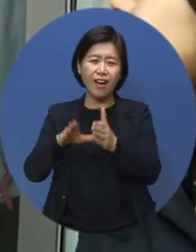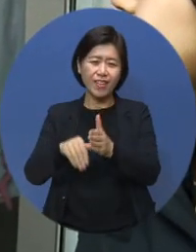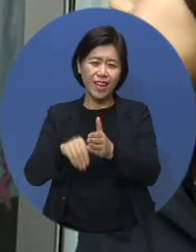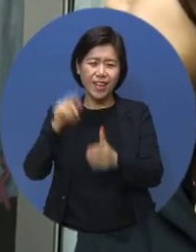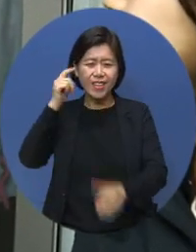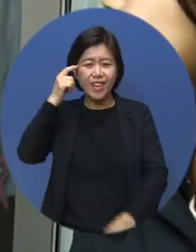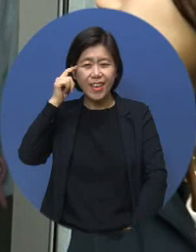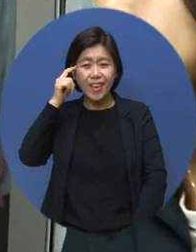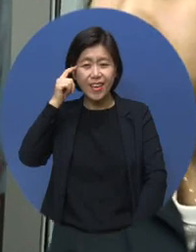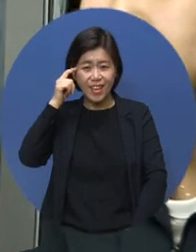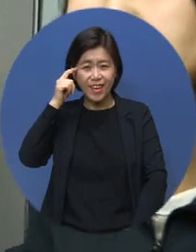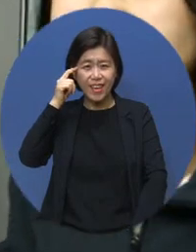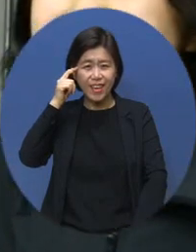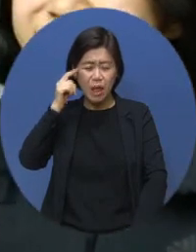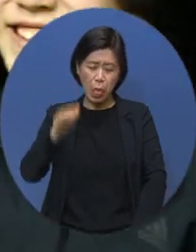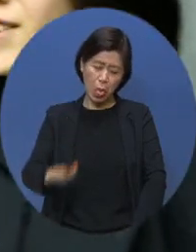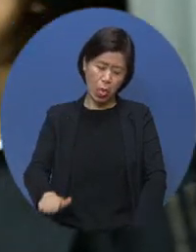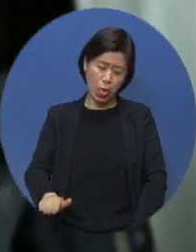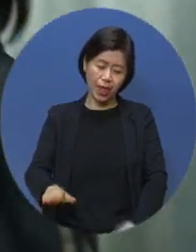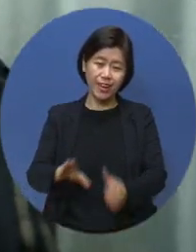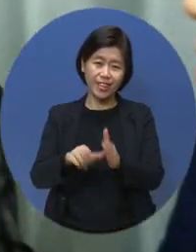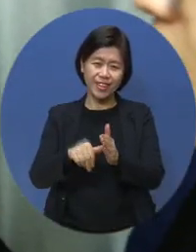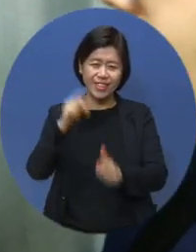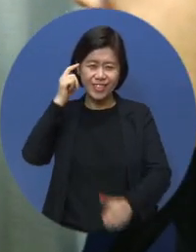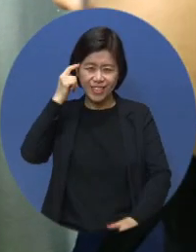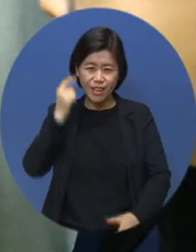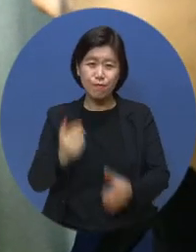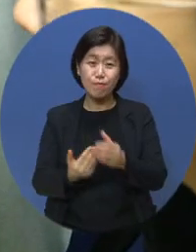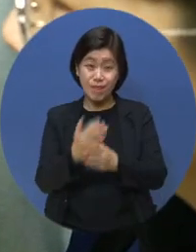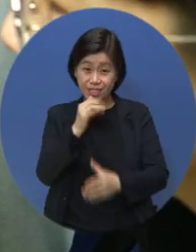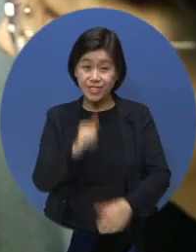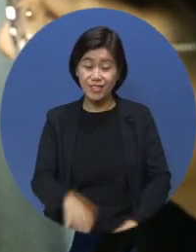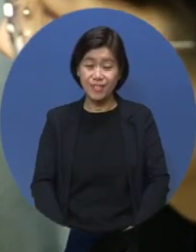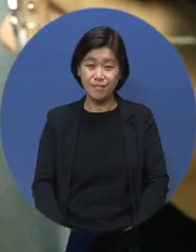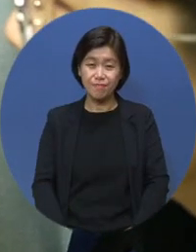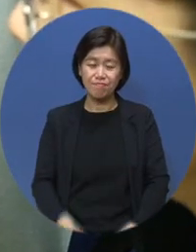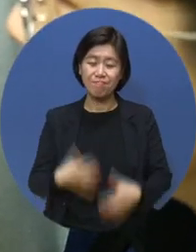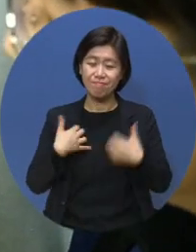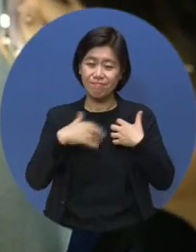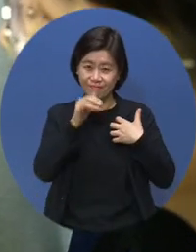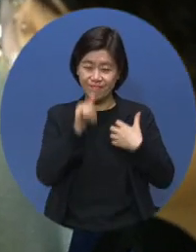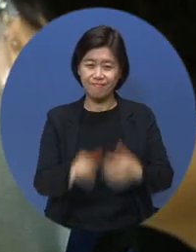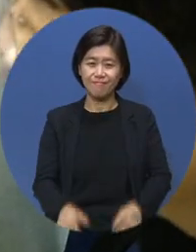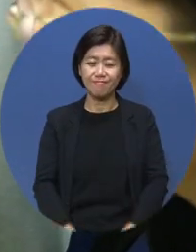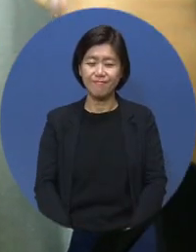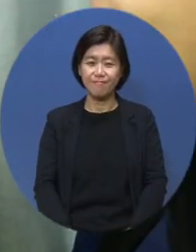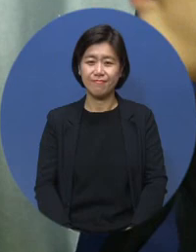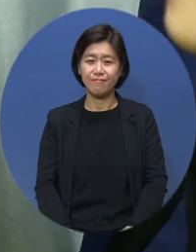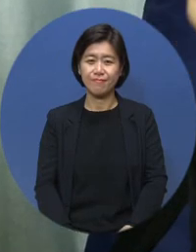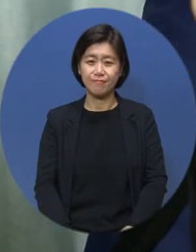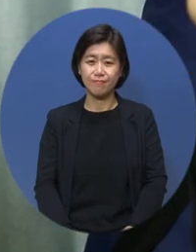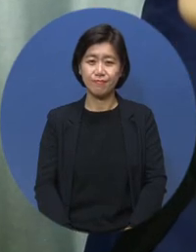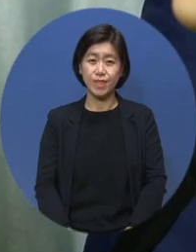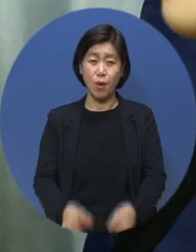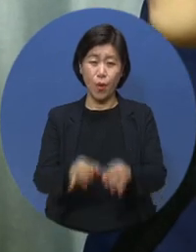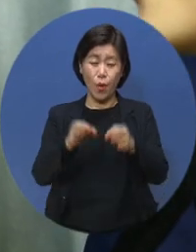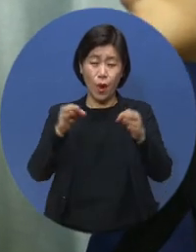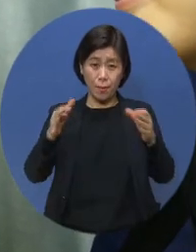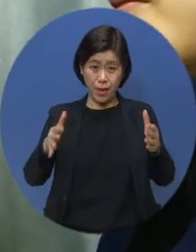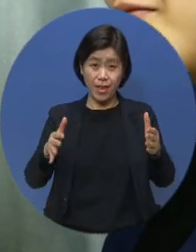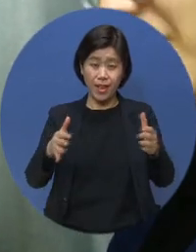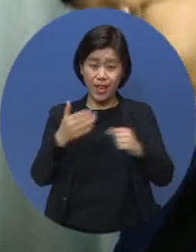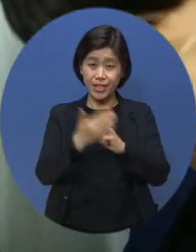그냥 정말 짧지만 했을 때 그 때 생각이 아닐까 음 어 1번 보니까 그런 재미가 아닌 거야 오랜만에